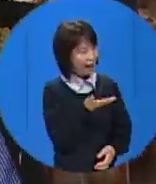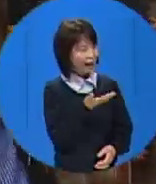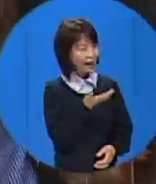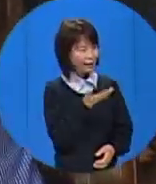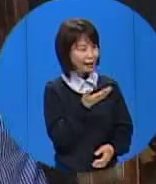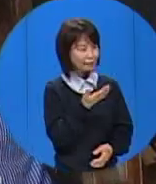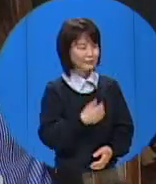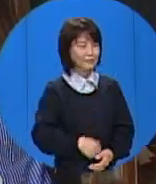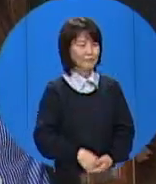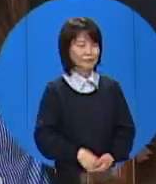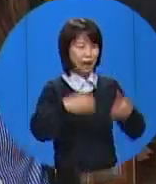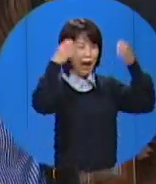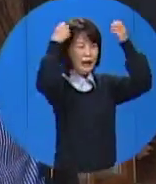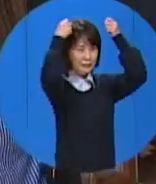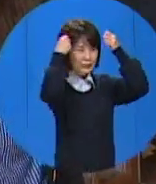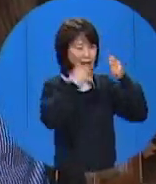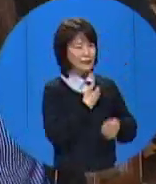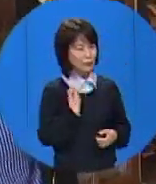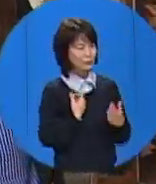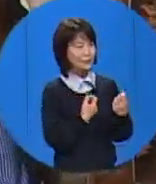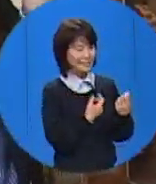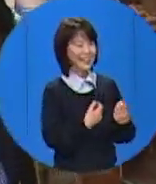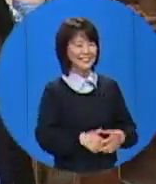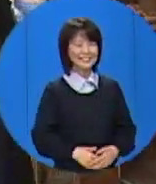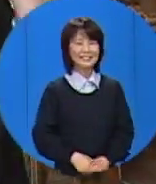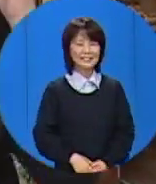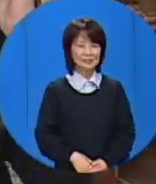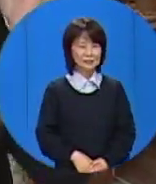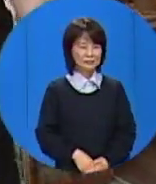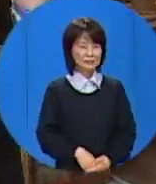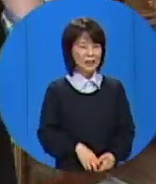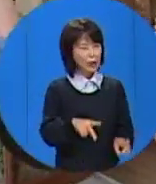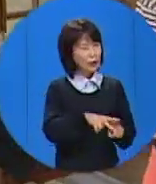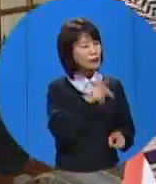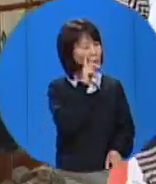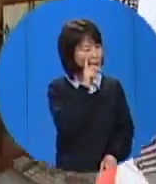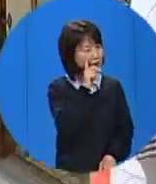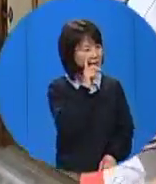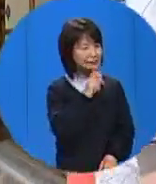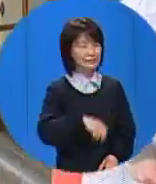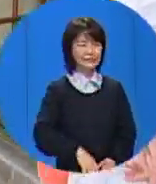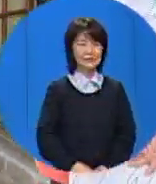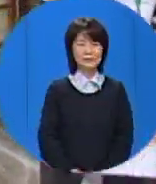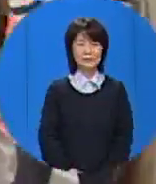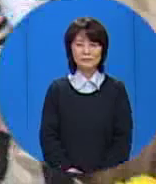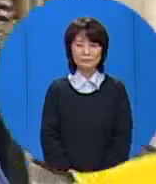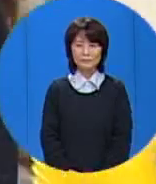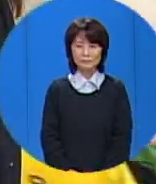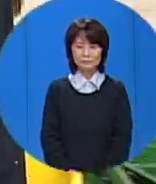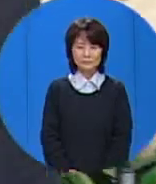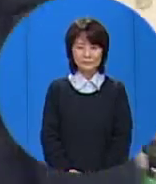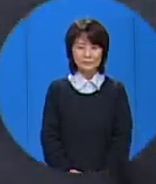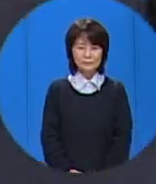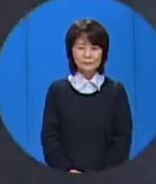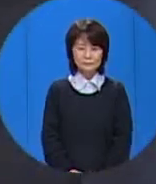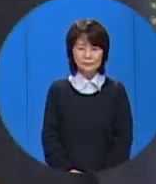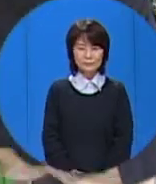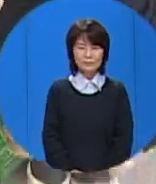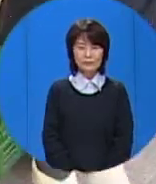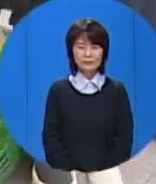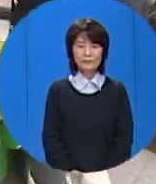か。入るかな。入りました。じゃあちょっと雰囲気だけどんな感じかちょっとさせていただきますね。